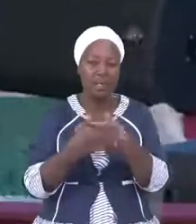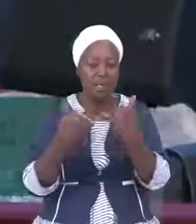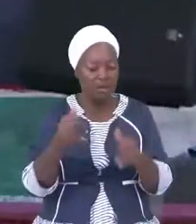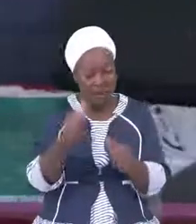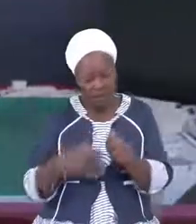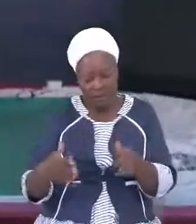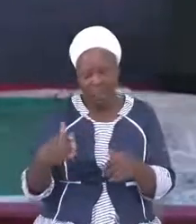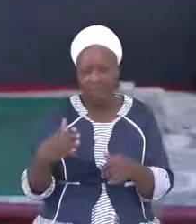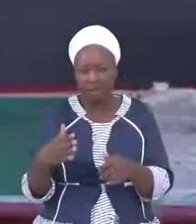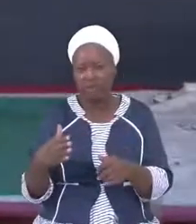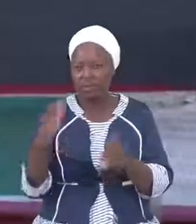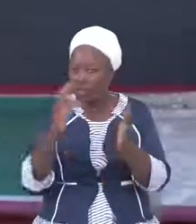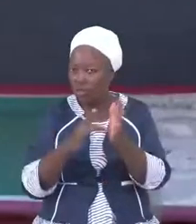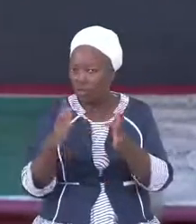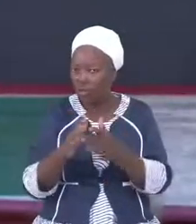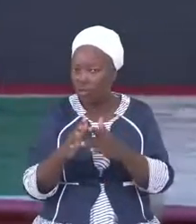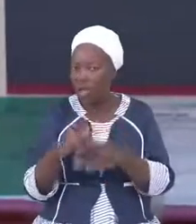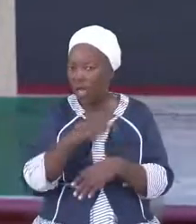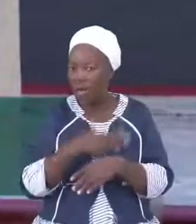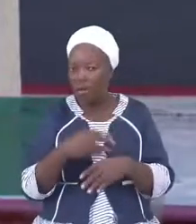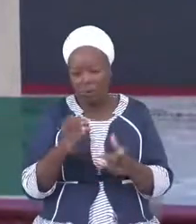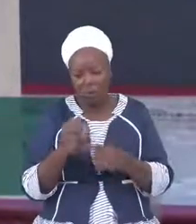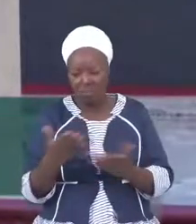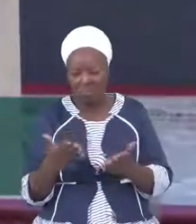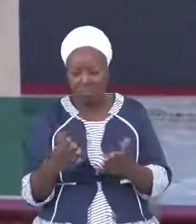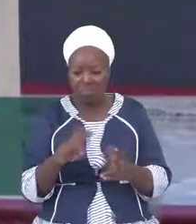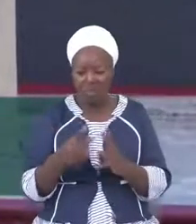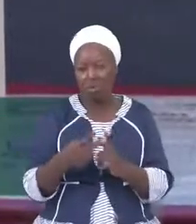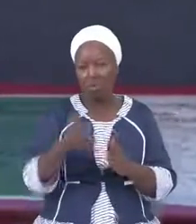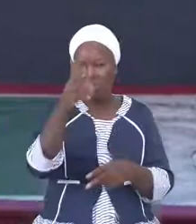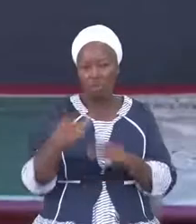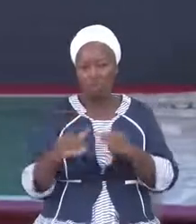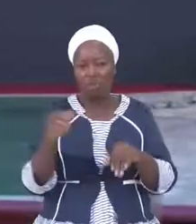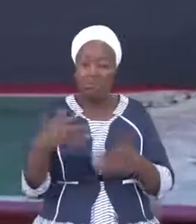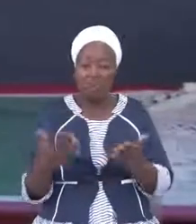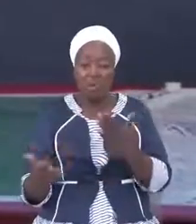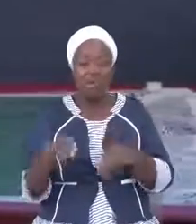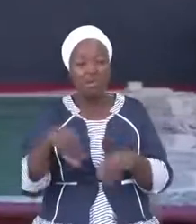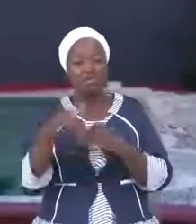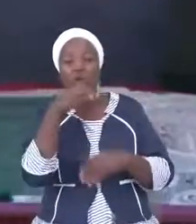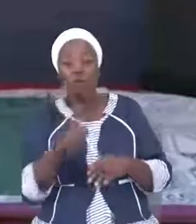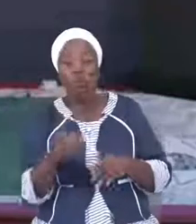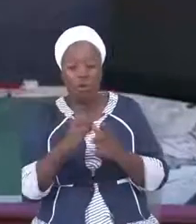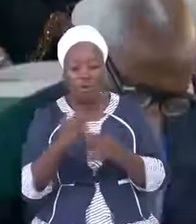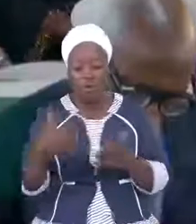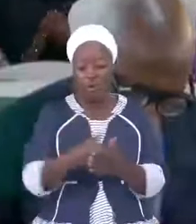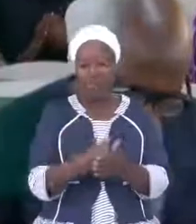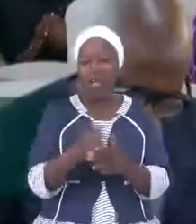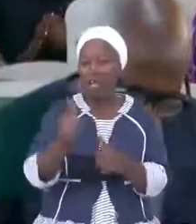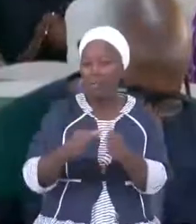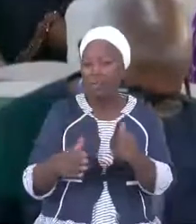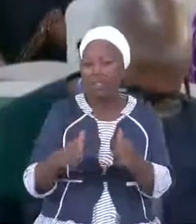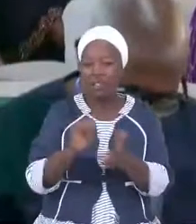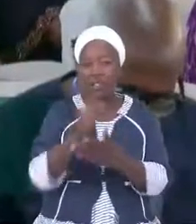personne, pour une nation, pour le monde entier. Ce que Dieu fait pour quelqu'un, que ce soit dans l'Ancien ou dans le Nouveau